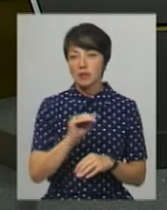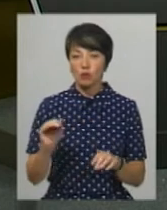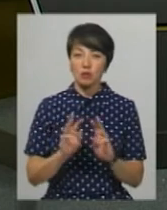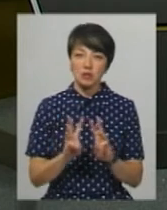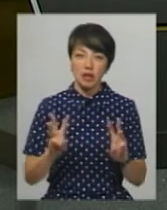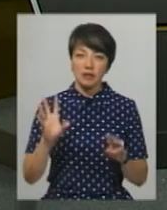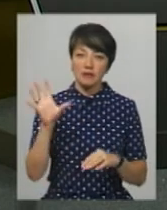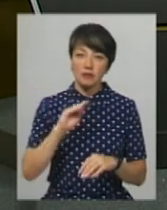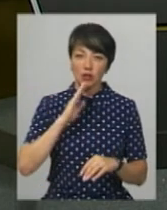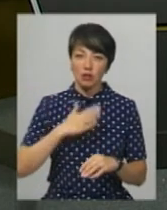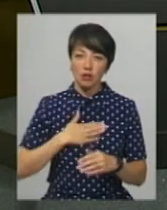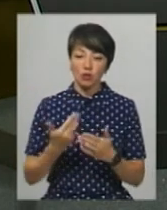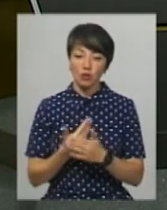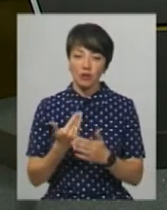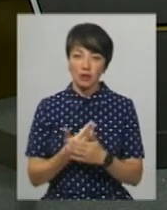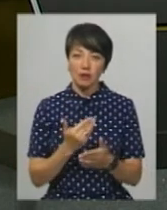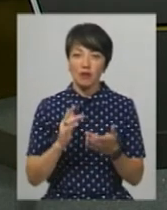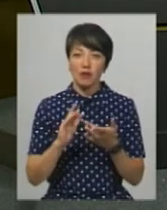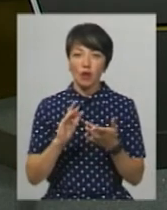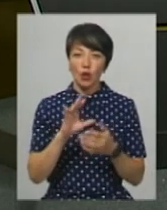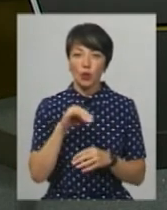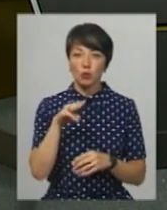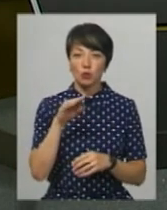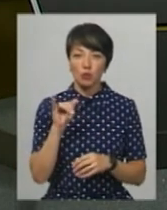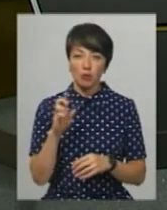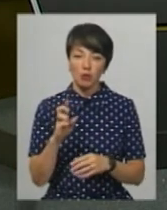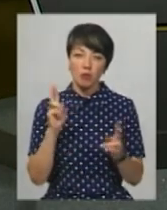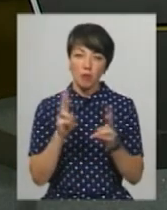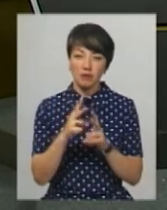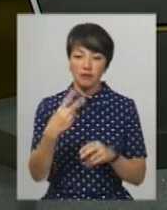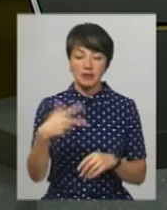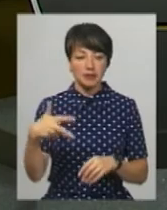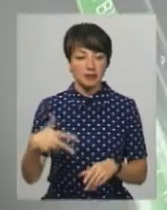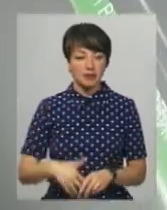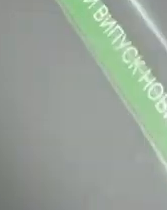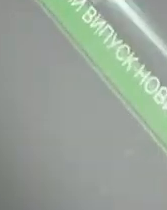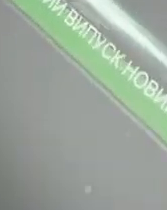сайті та всі наші випуски новин в мережі YouTube. Побачимося о 20:30.